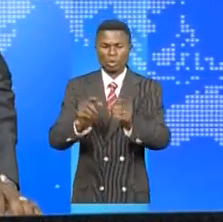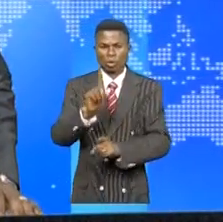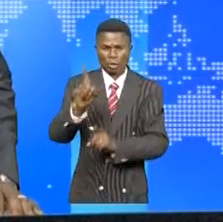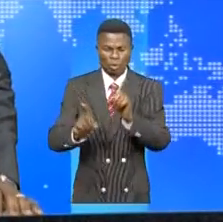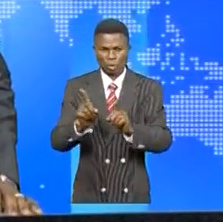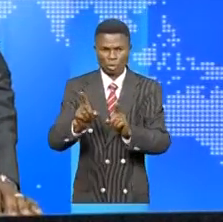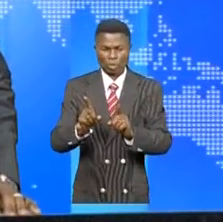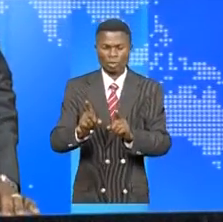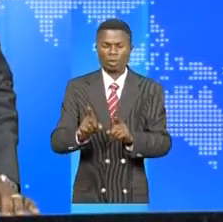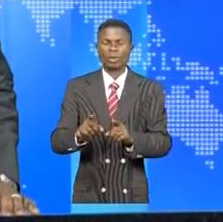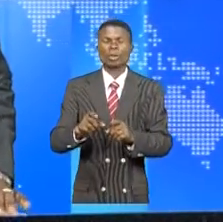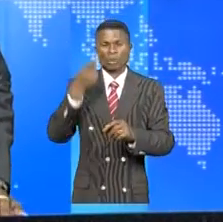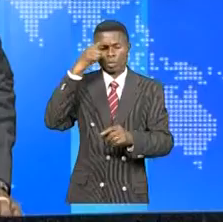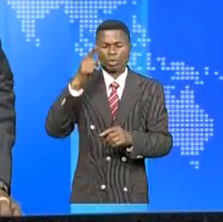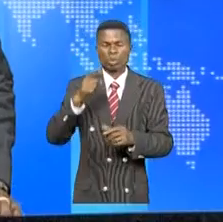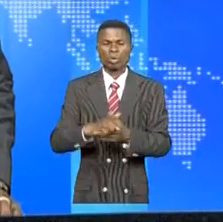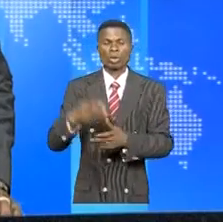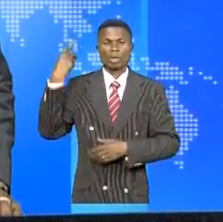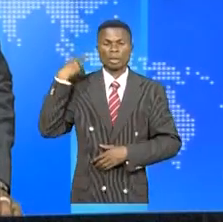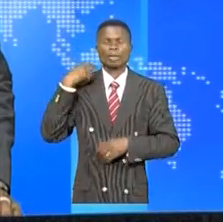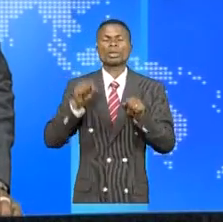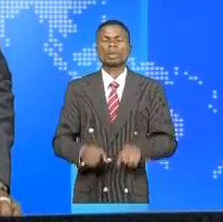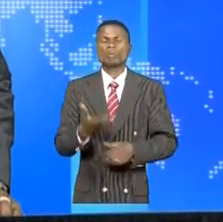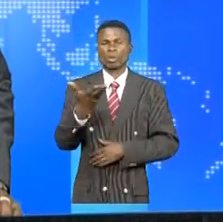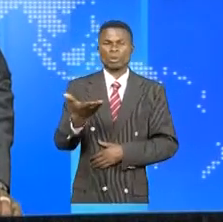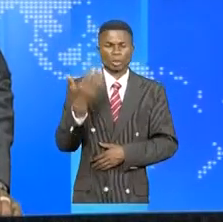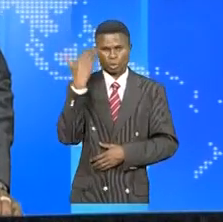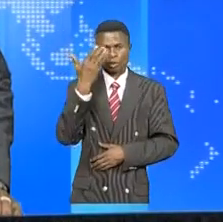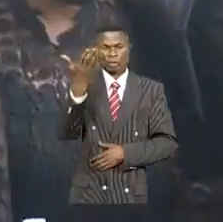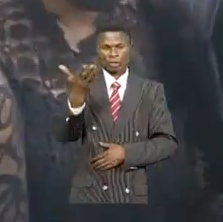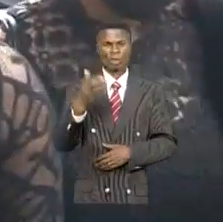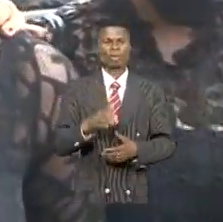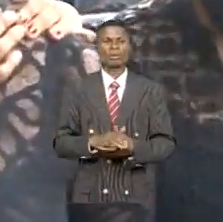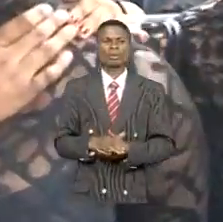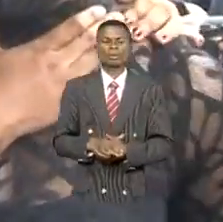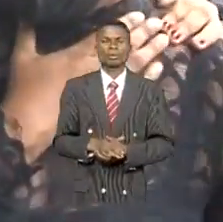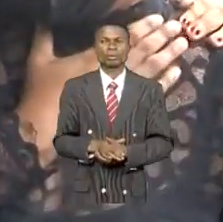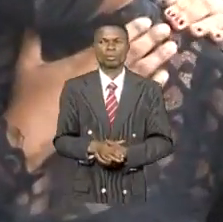fleurs en plus de l'oraison funèbre qu'il a faite à ses obsèques.